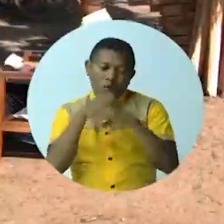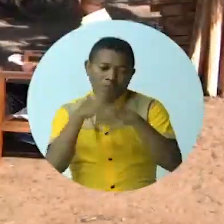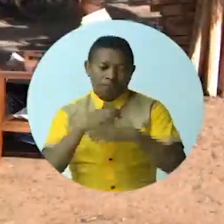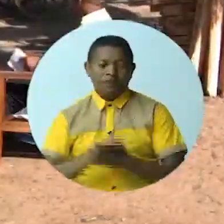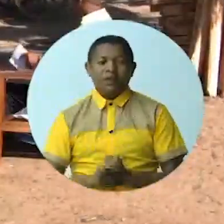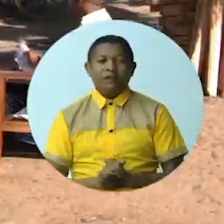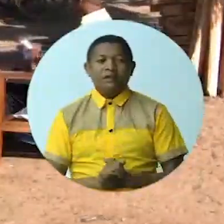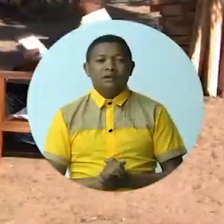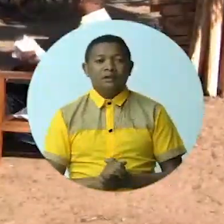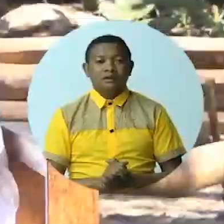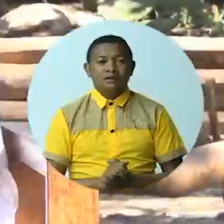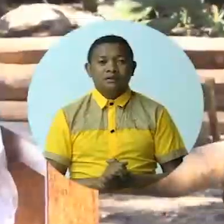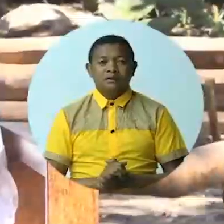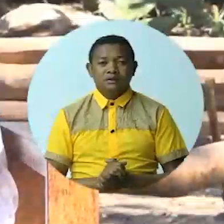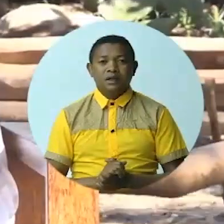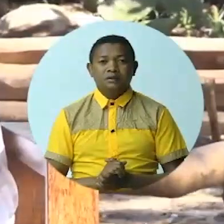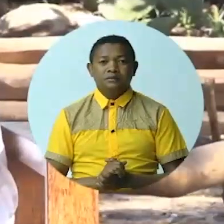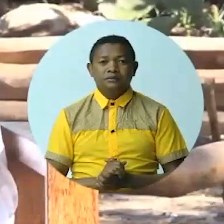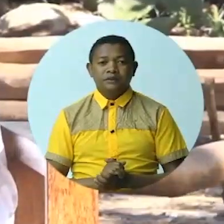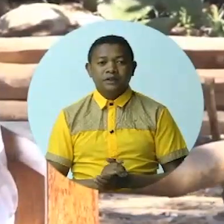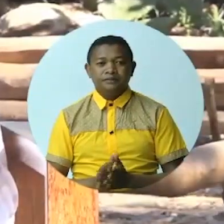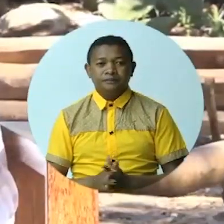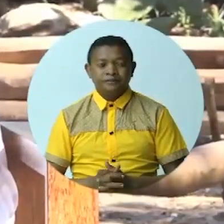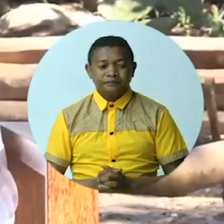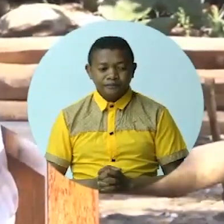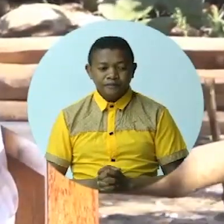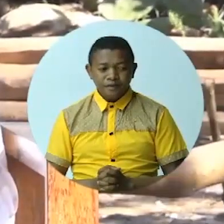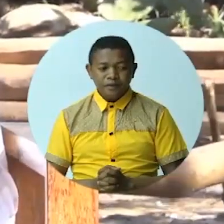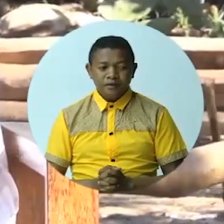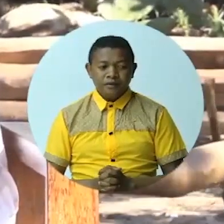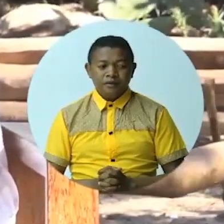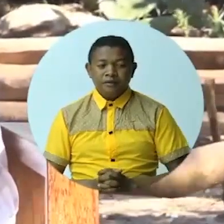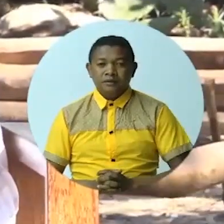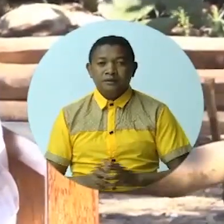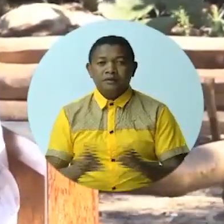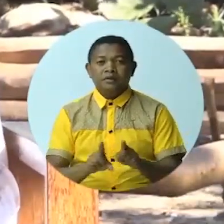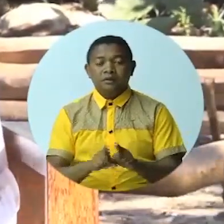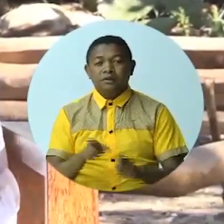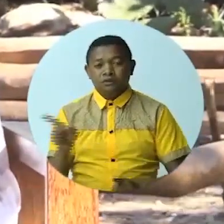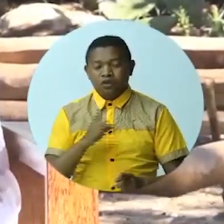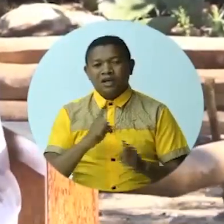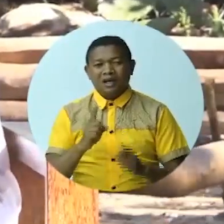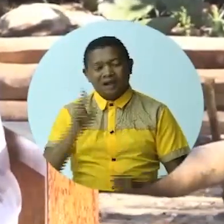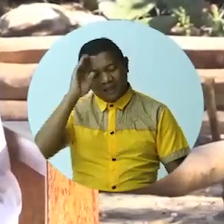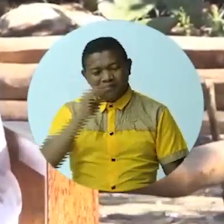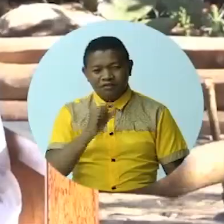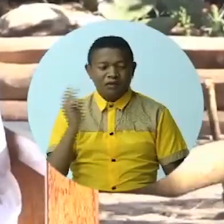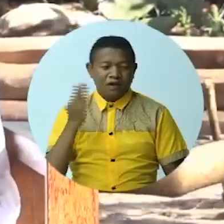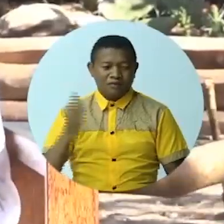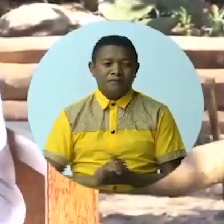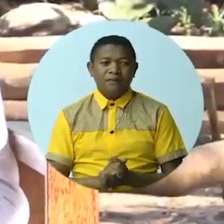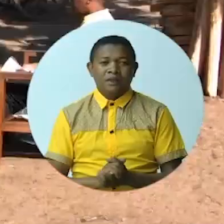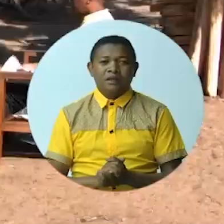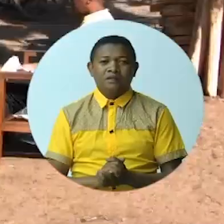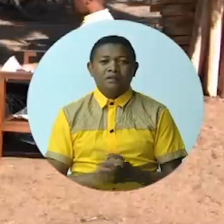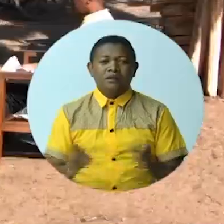fandreseny tsika ary tsy maintsy resisika ity valanaretina coronavirus ity alohan'ny